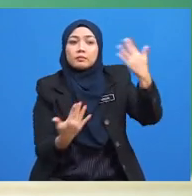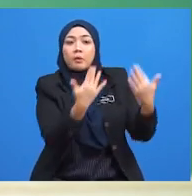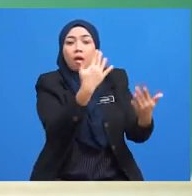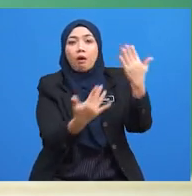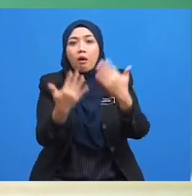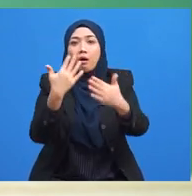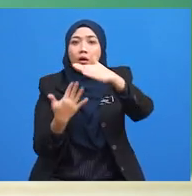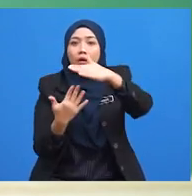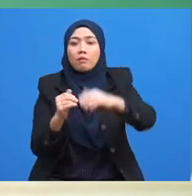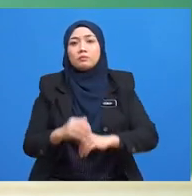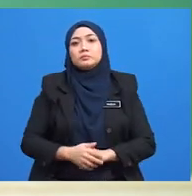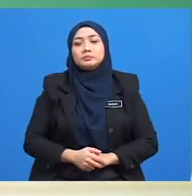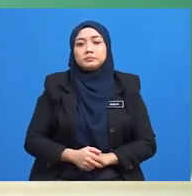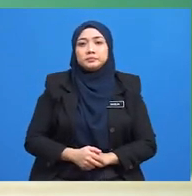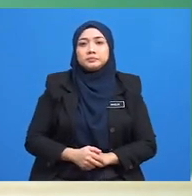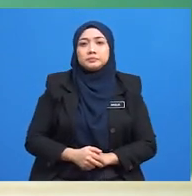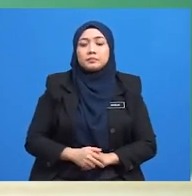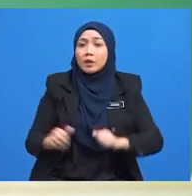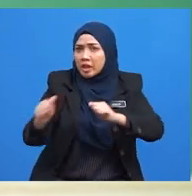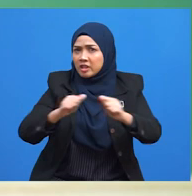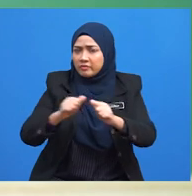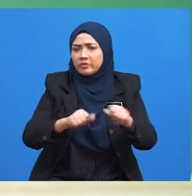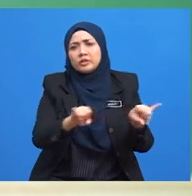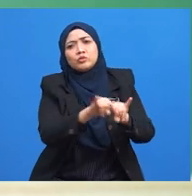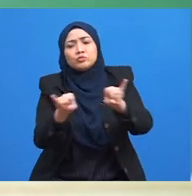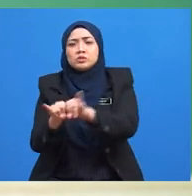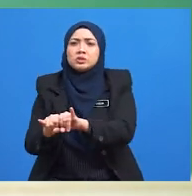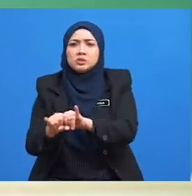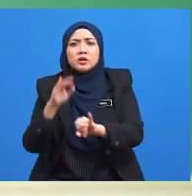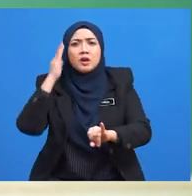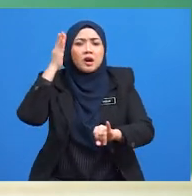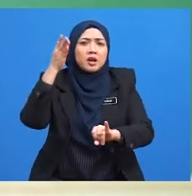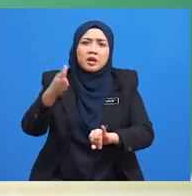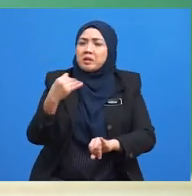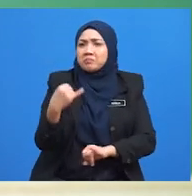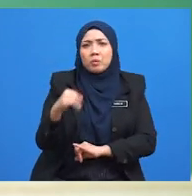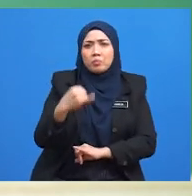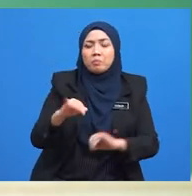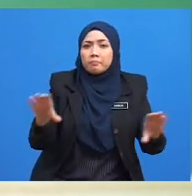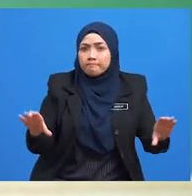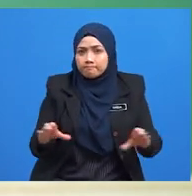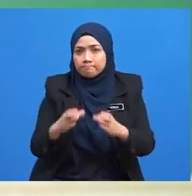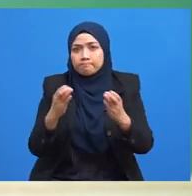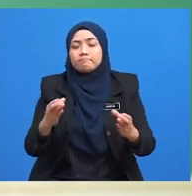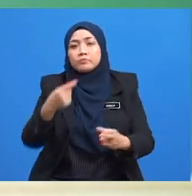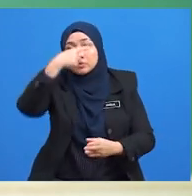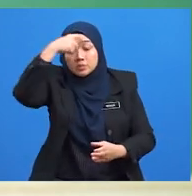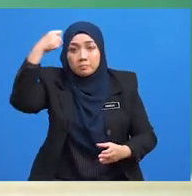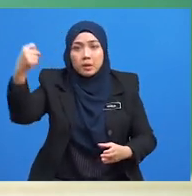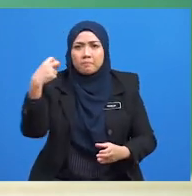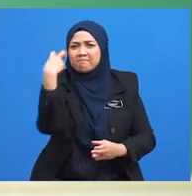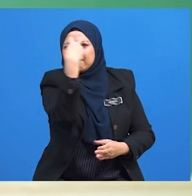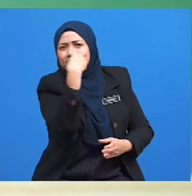manusia seperti pengangkutan juga akan terjejas kerana jarak penglihatan yang terhad dan ini akan meningkatkan